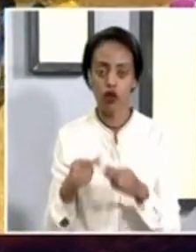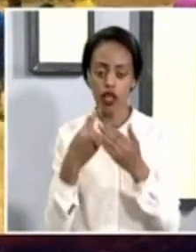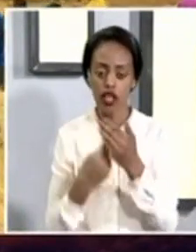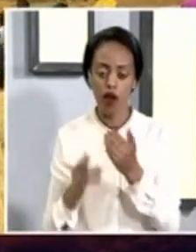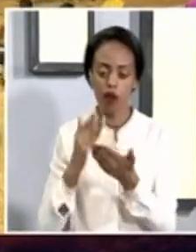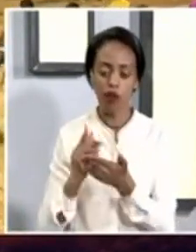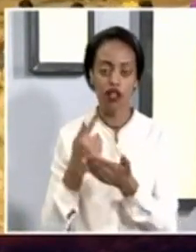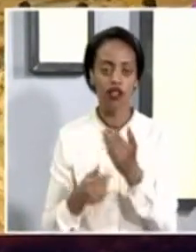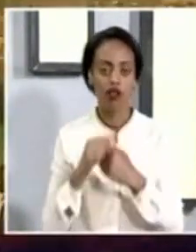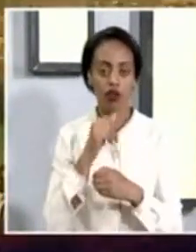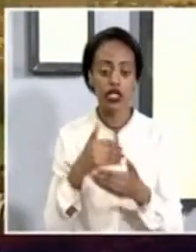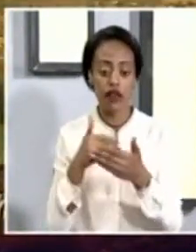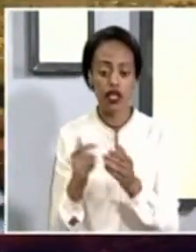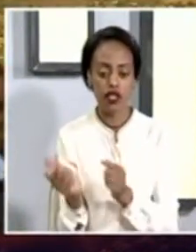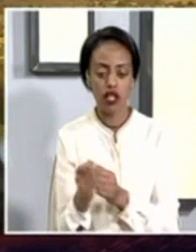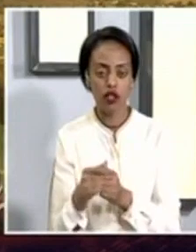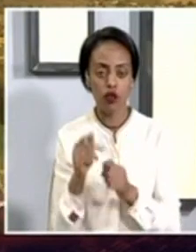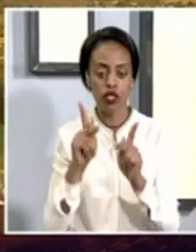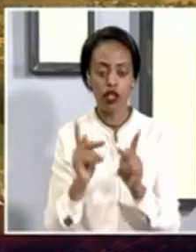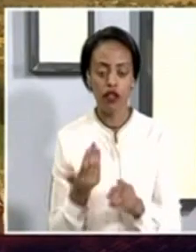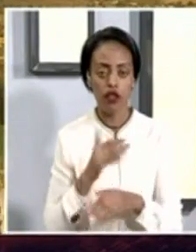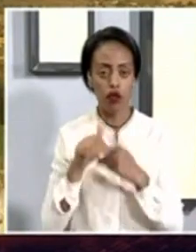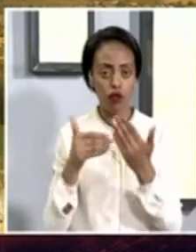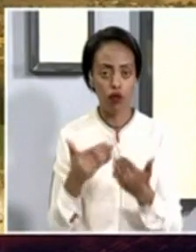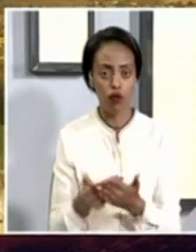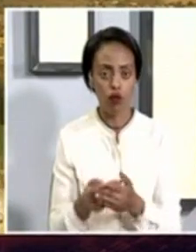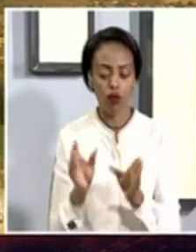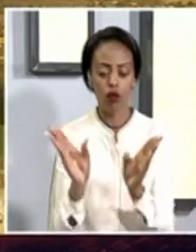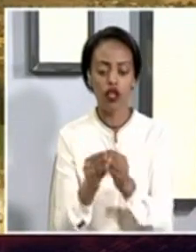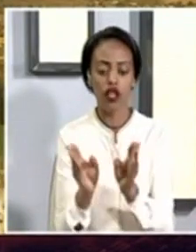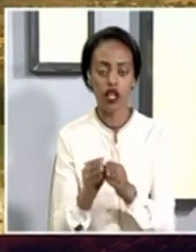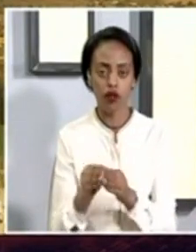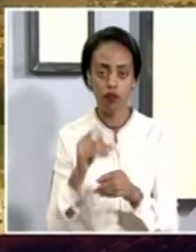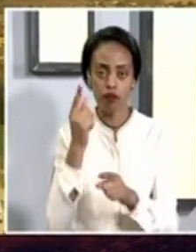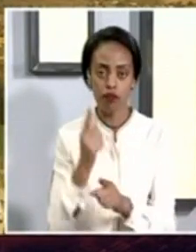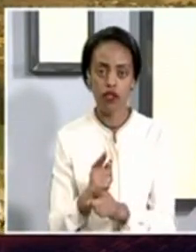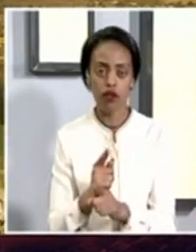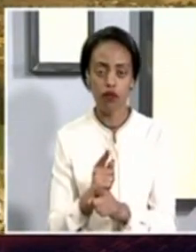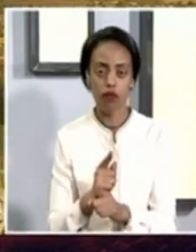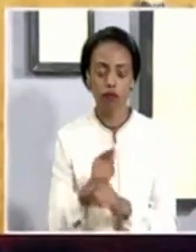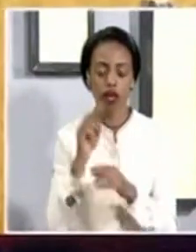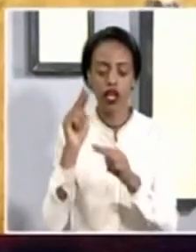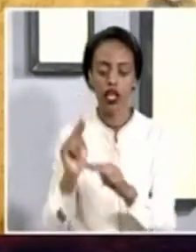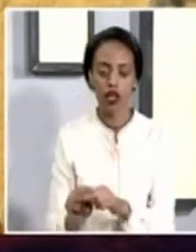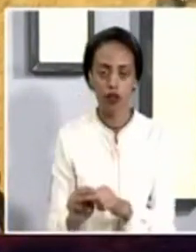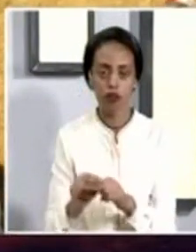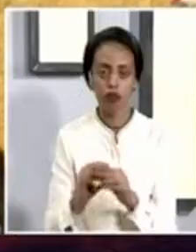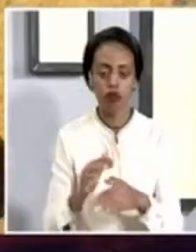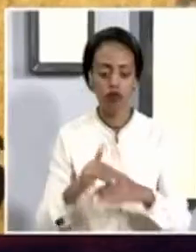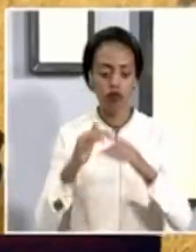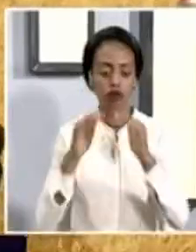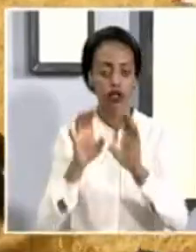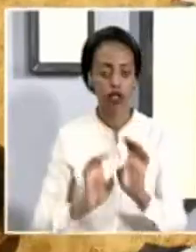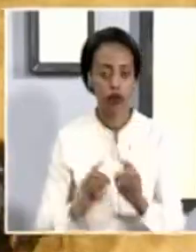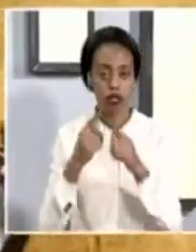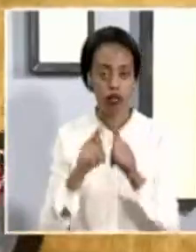برار زي هنا زوال حذر رأتون تحور السمنة تقبرنا كف بزقبا كأمت كخلصس بستفل